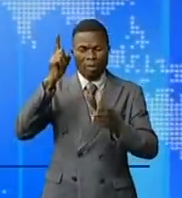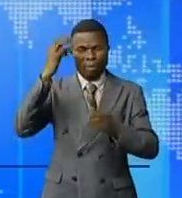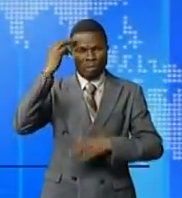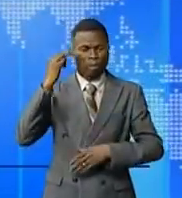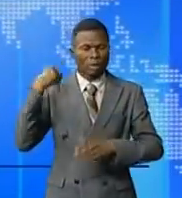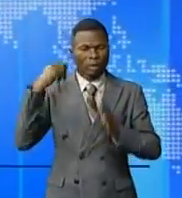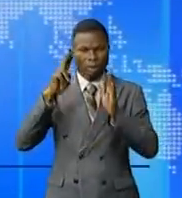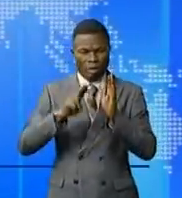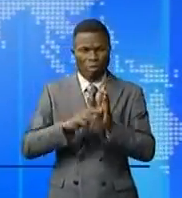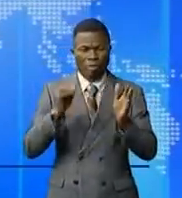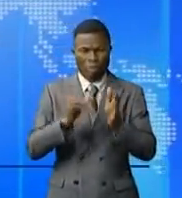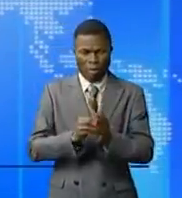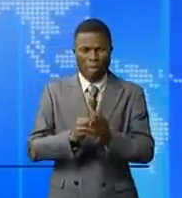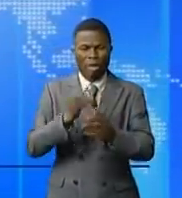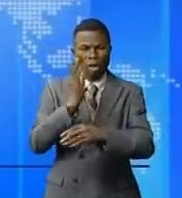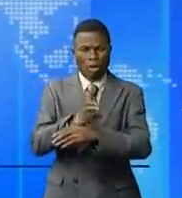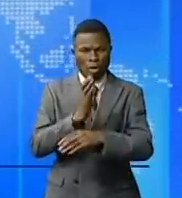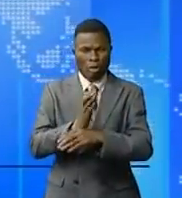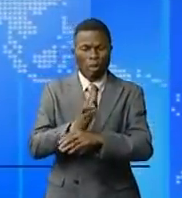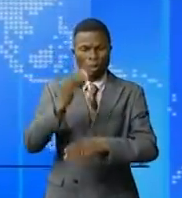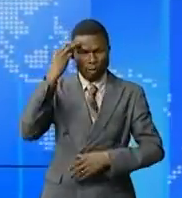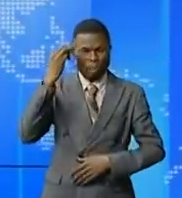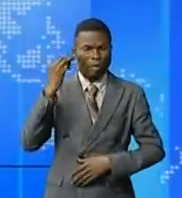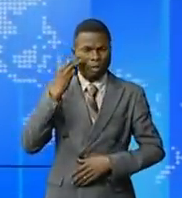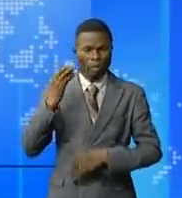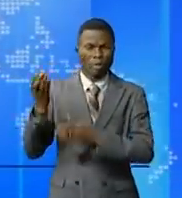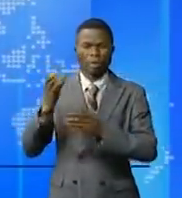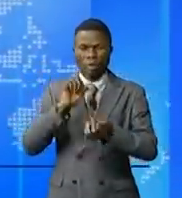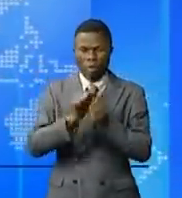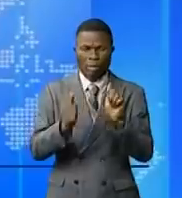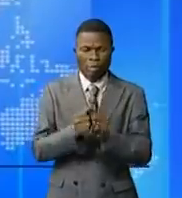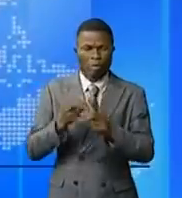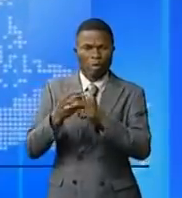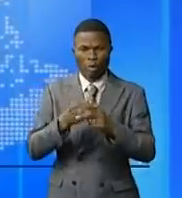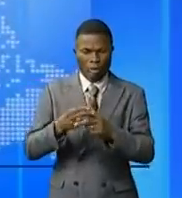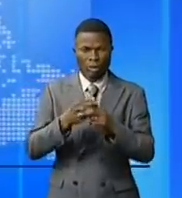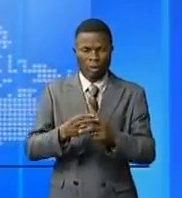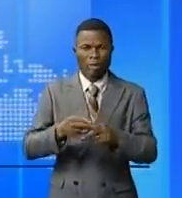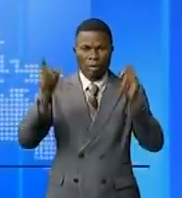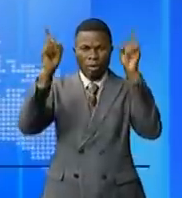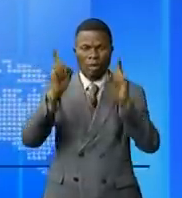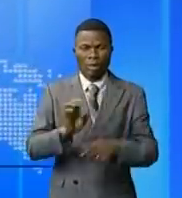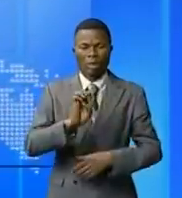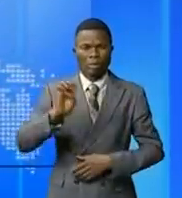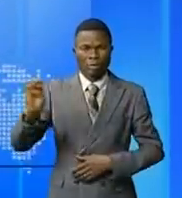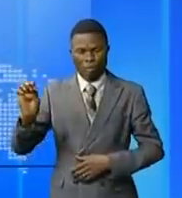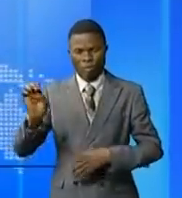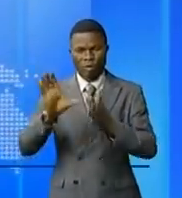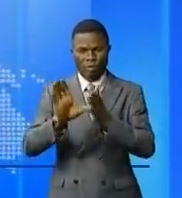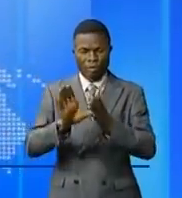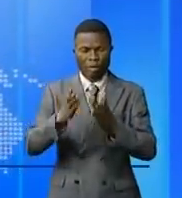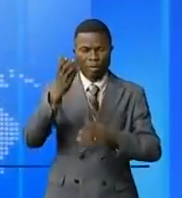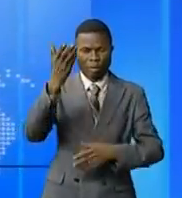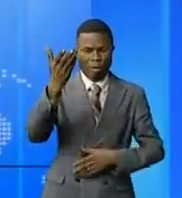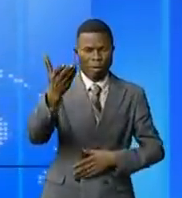même occasion ouvert le Conseil des ministres chargé des questions sécuritaires de l'Afrique de l'Est. Patsy Tondong